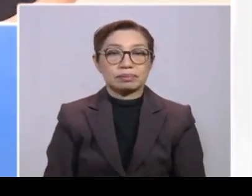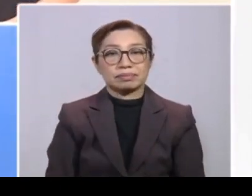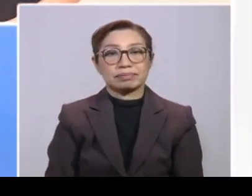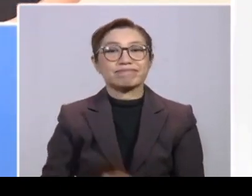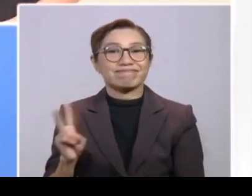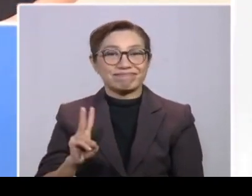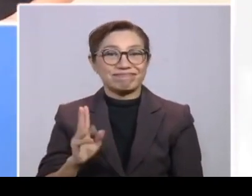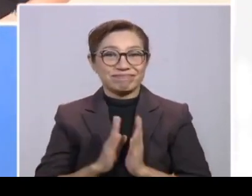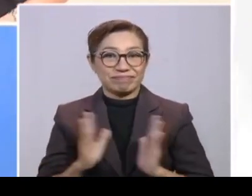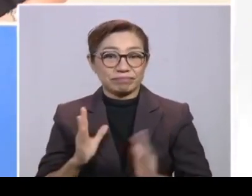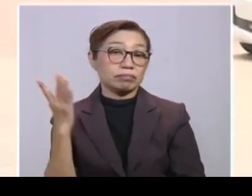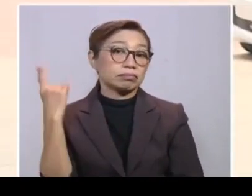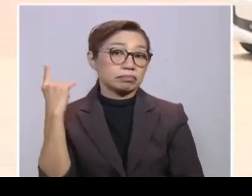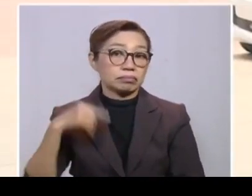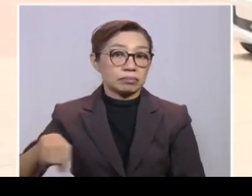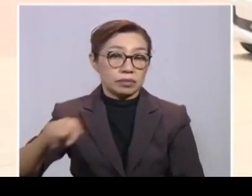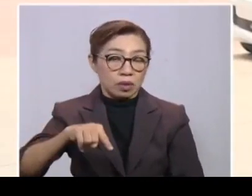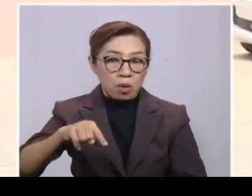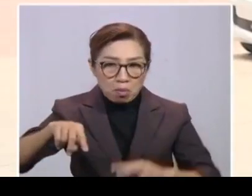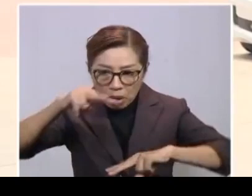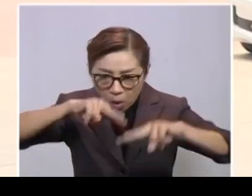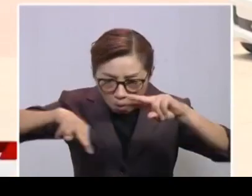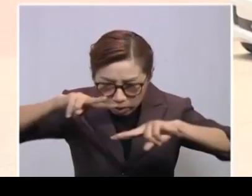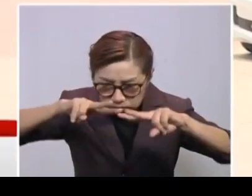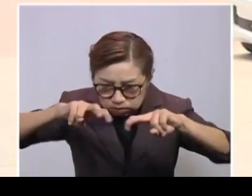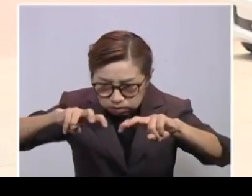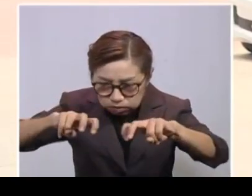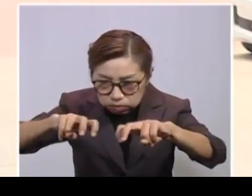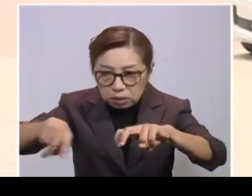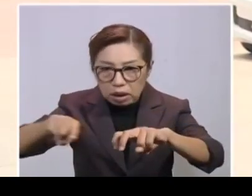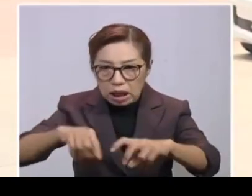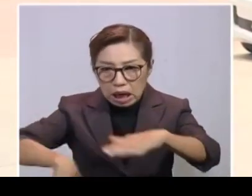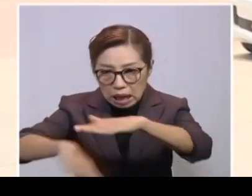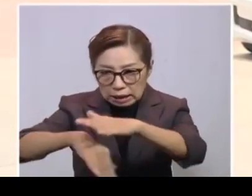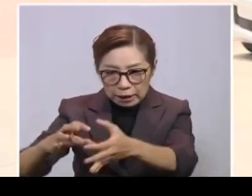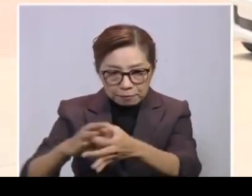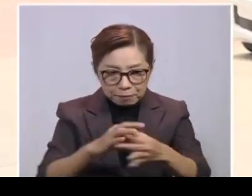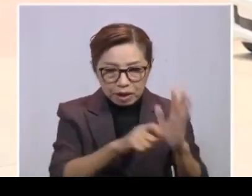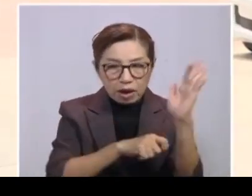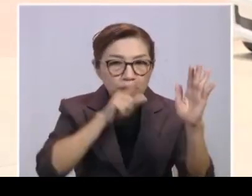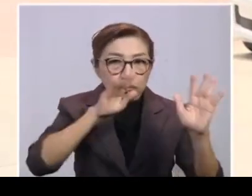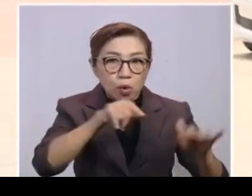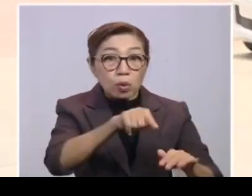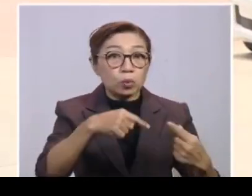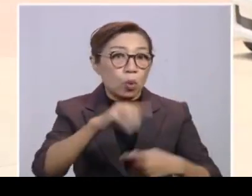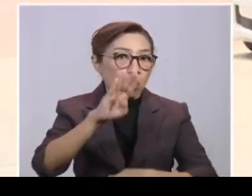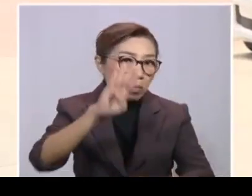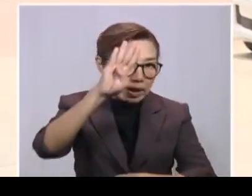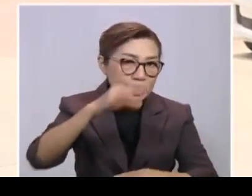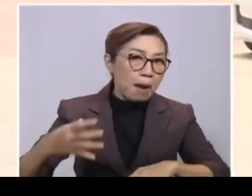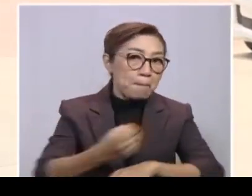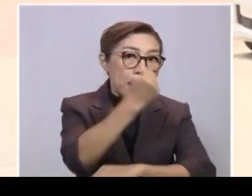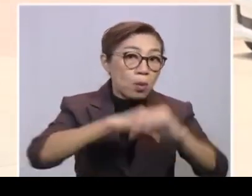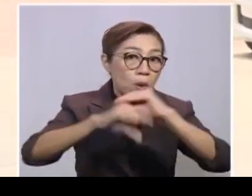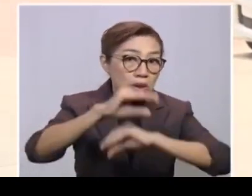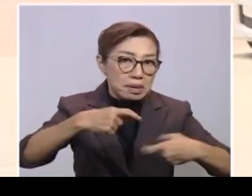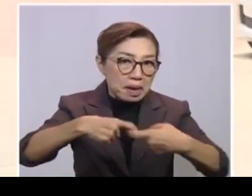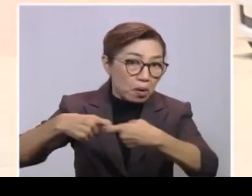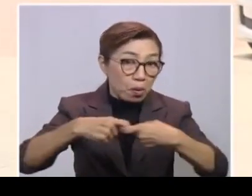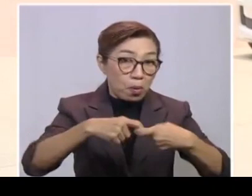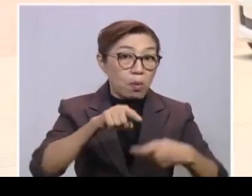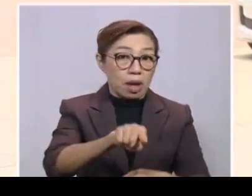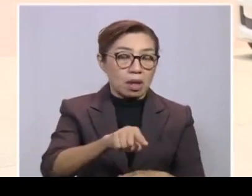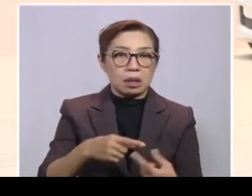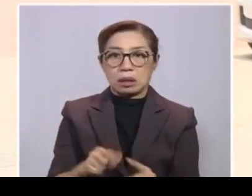คุณสุตาครับเมื่อวานนี้นะครับเป็นการค้นหาหลักฐานเชื่อมโยงกำนันนกในเรื่องของการหัวประมูลนะครับแต่ว่าวันนี้ถ้า